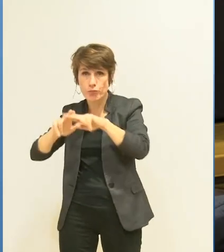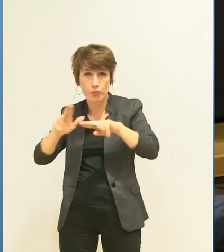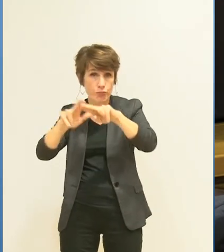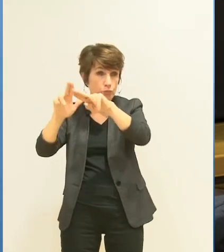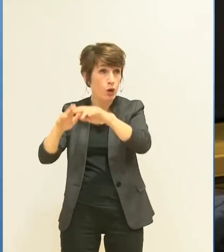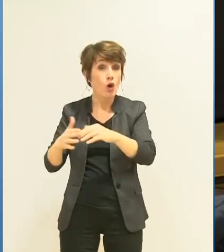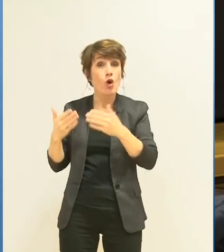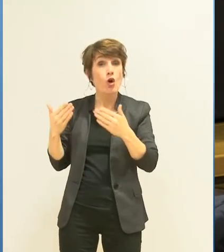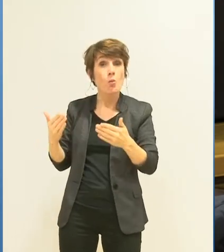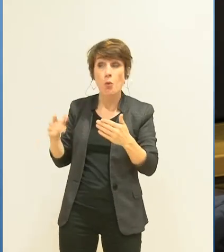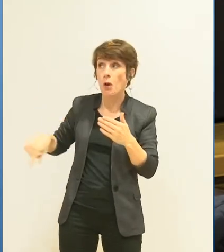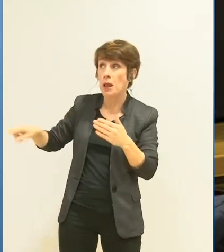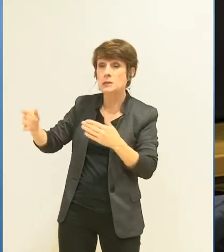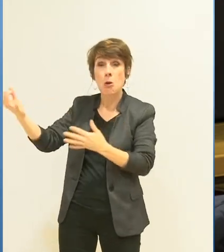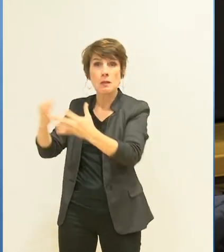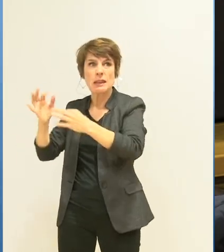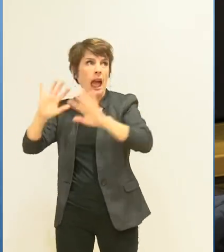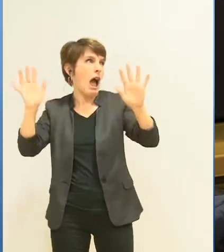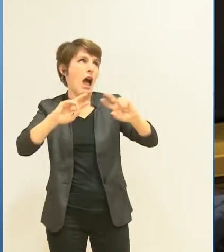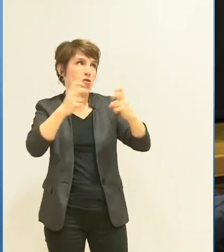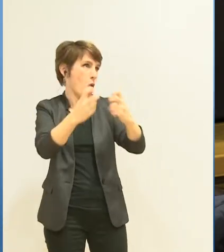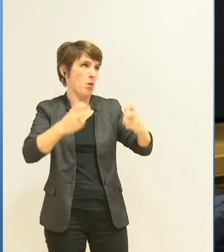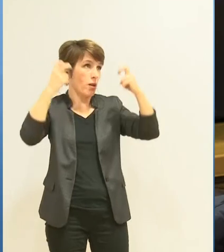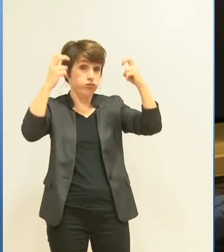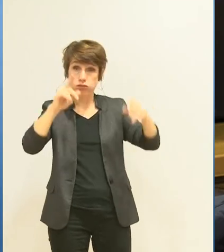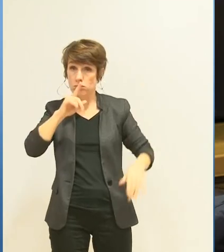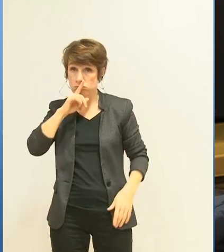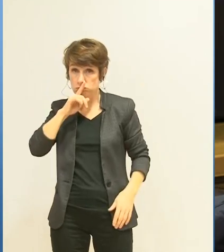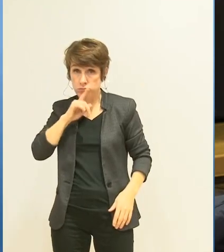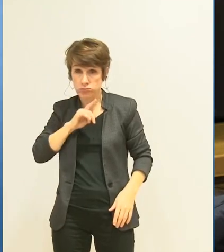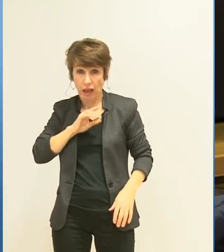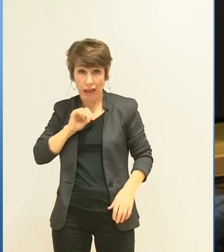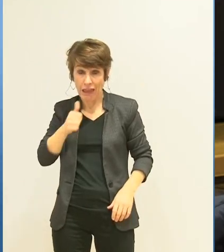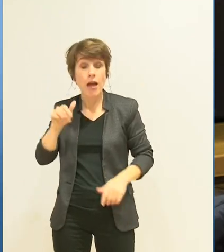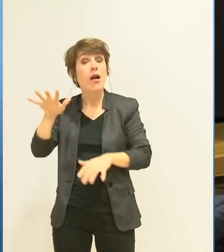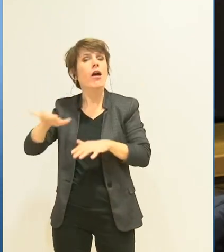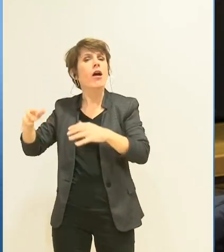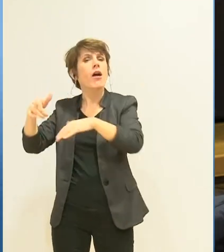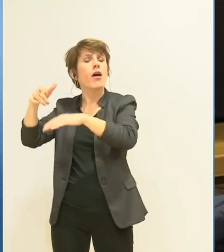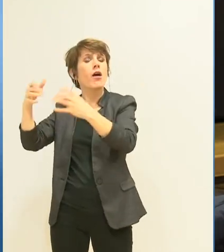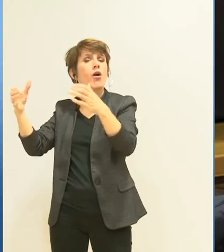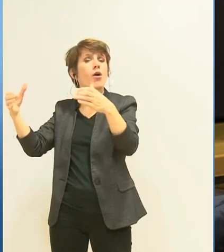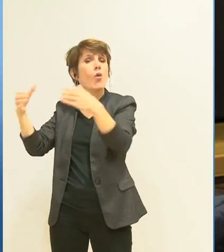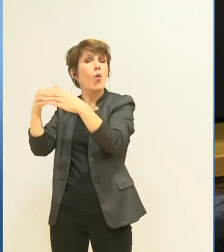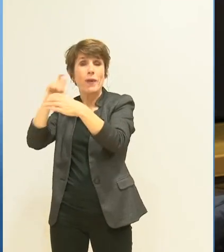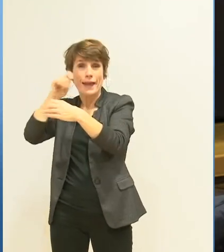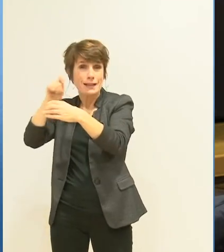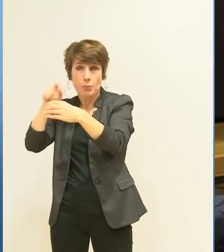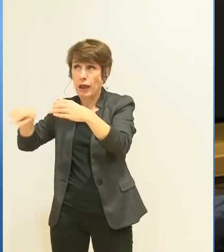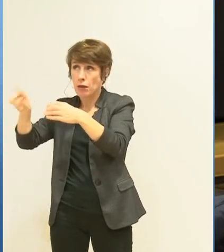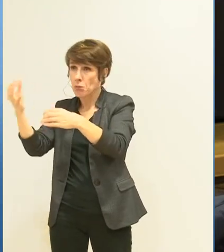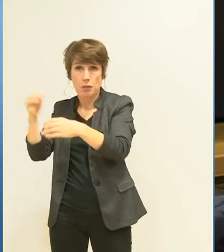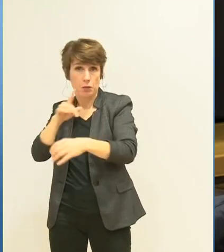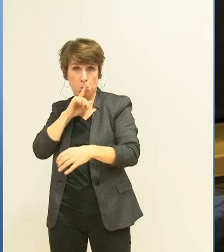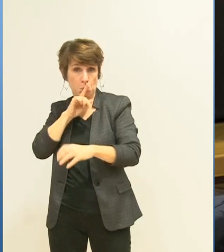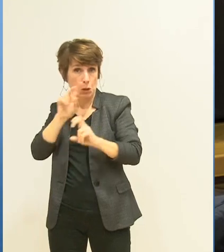pas été remise en question par tous les membres du comité d'experts et parmi eux il y a les deux